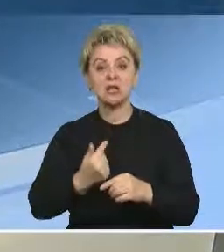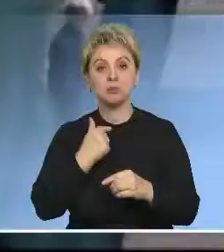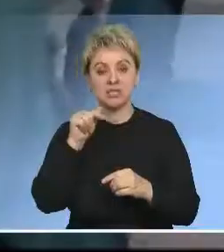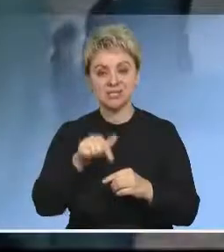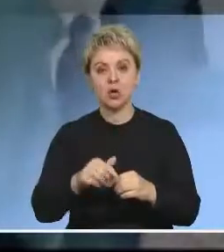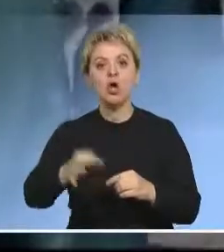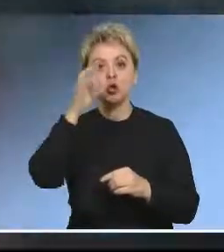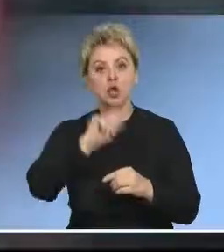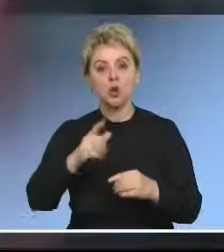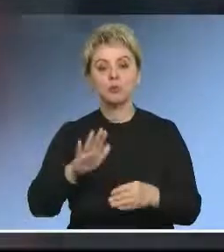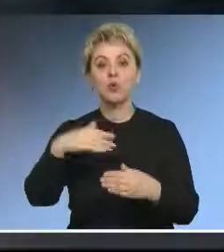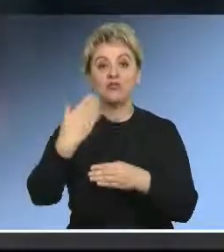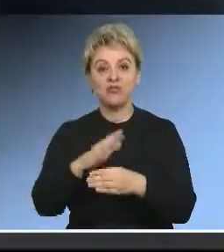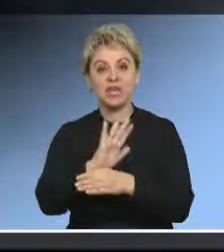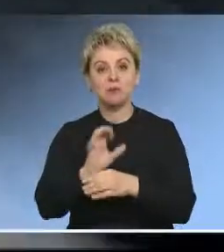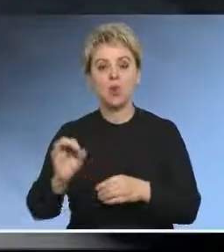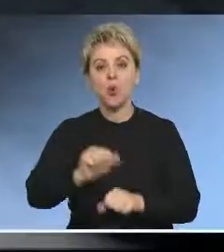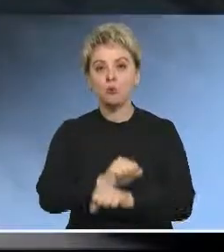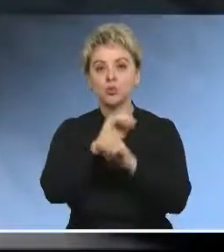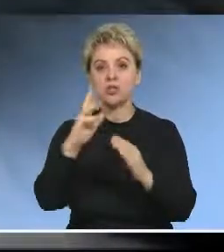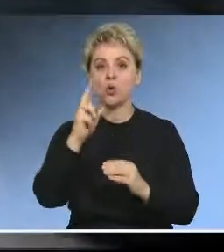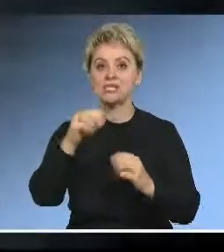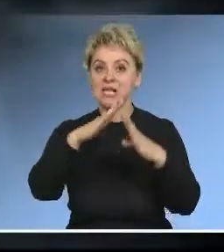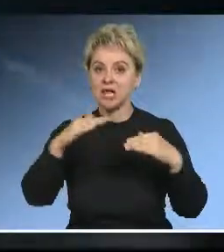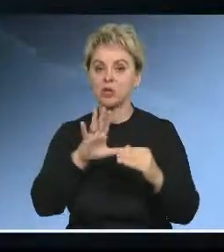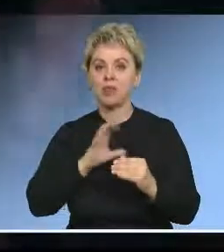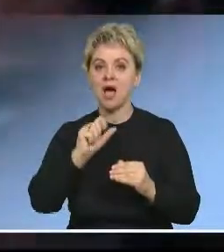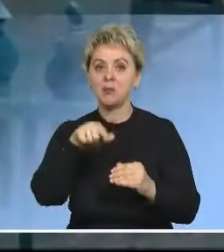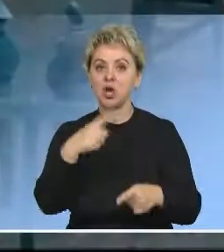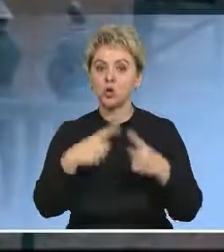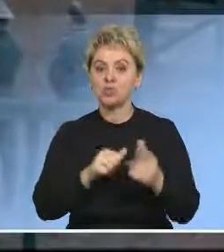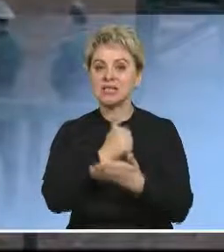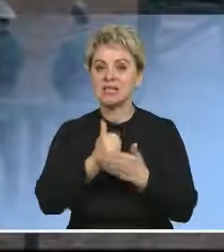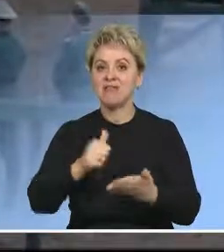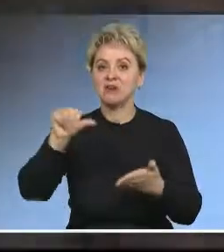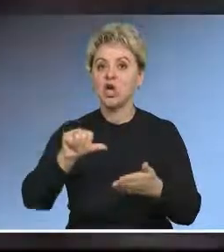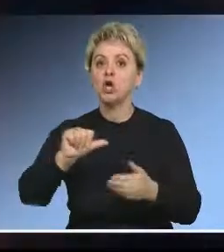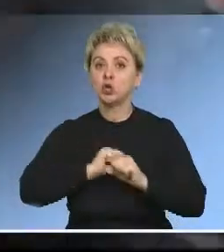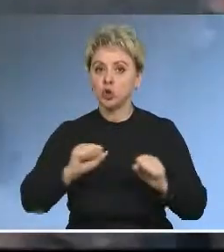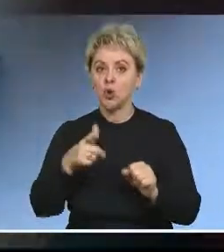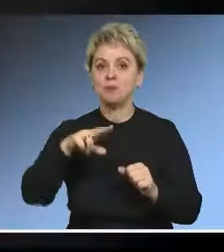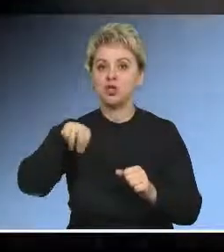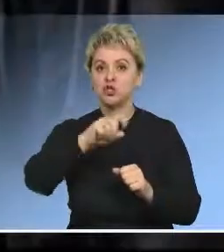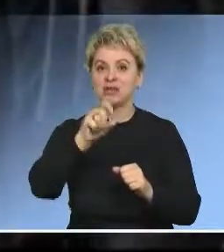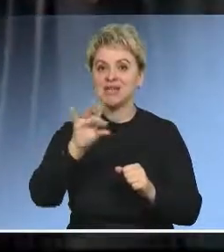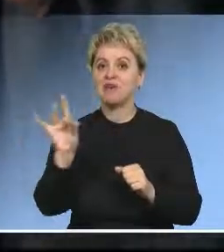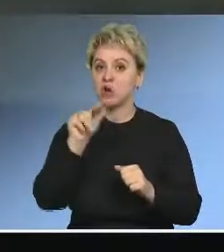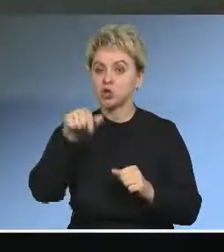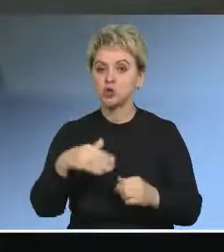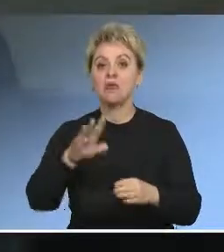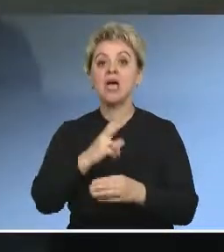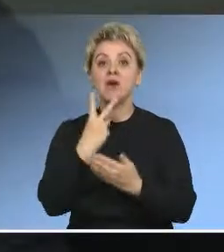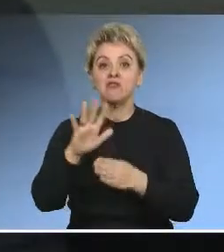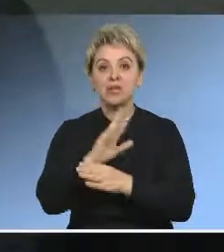языке». Напомню, премьера фильма о бунте в концлагере состоялась в апреле на родине главного героя Александра Печерского в Ростове.